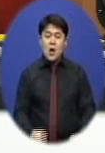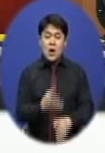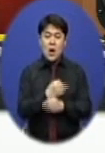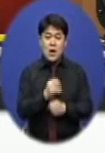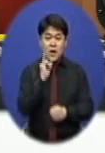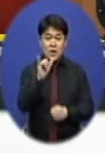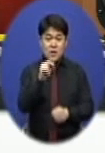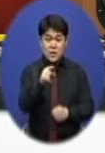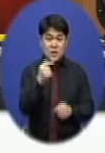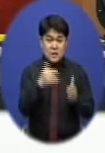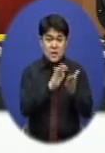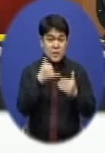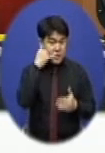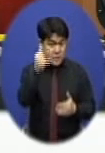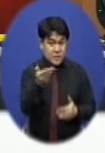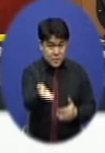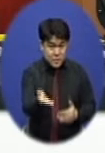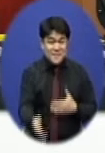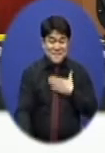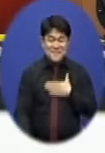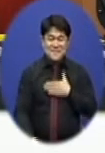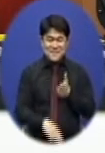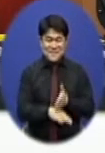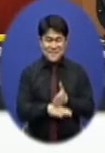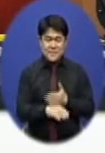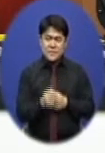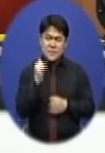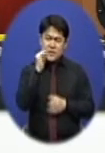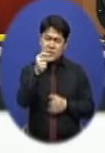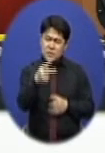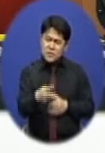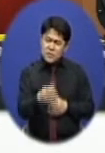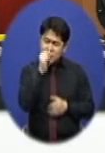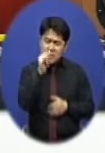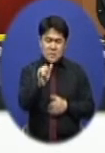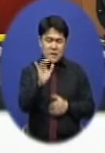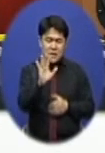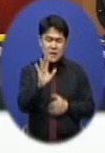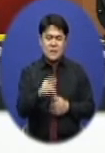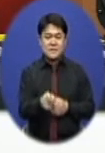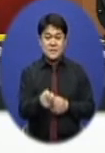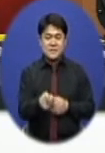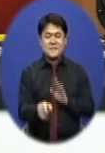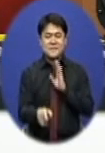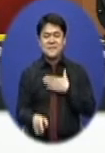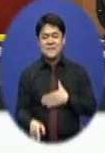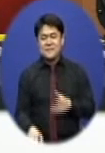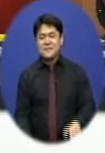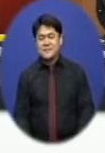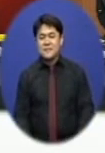좀 받으세요. 제가 끝나고 전화 드릴게요. 아, 예, 감사합니다. 전화 제가 두세 번 드렸더니 안 받으셨어. 이분이시구나. 아, 네.